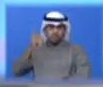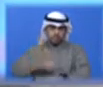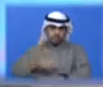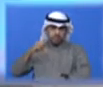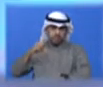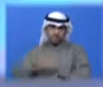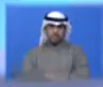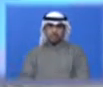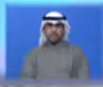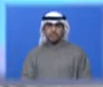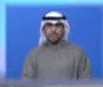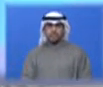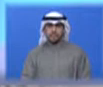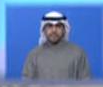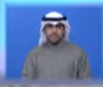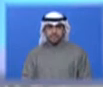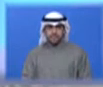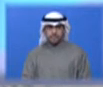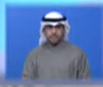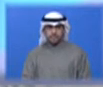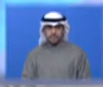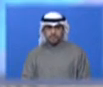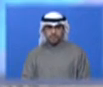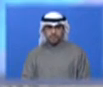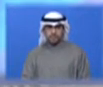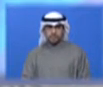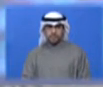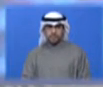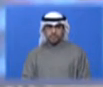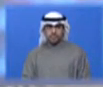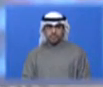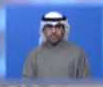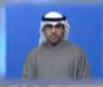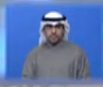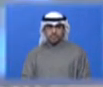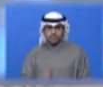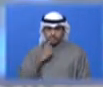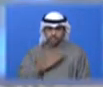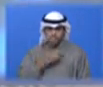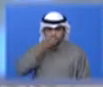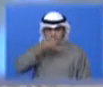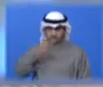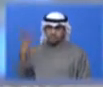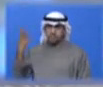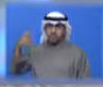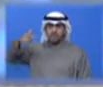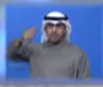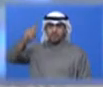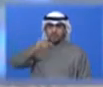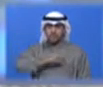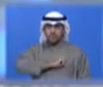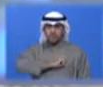غد. انتقلت إلى رحمة الله تعالى غنيمة عبد العزيز يوسف المزيني عن عمر يناهز